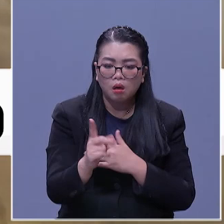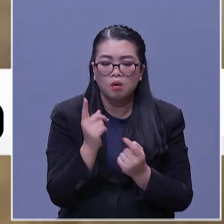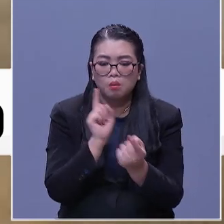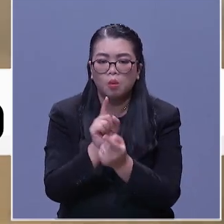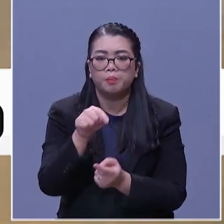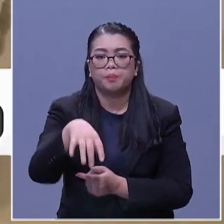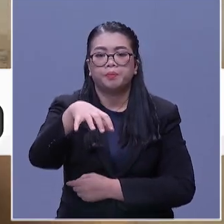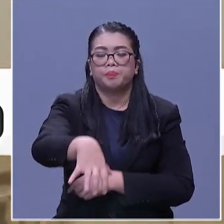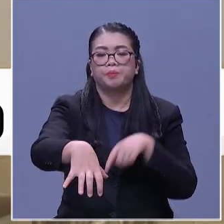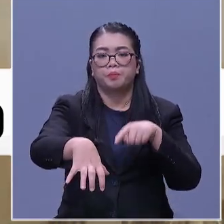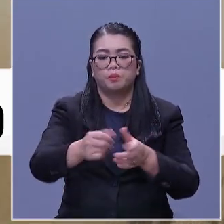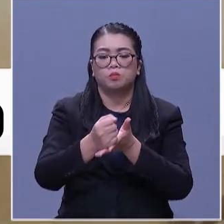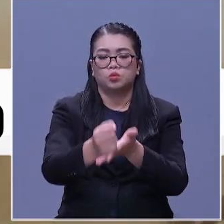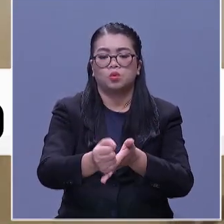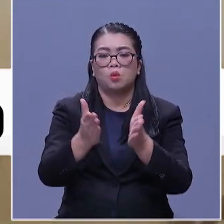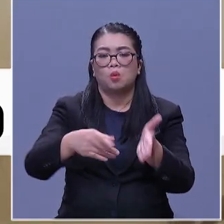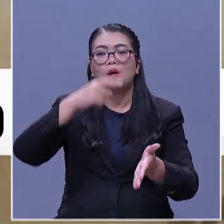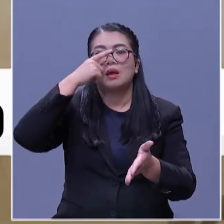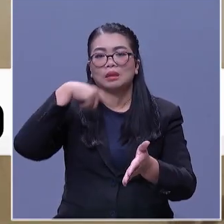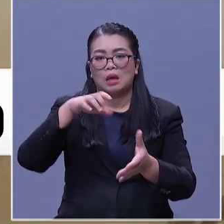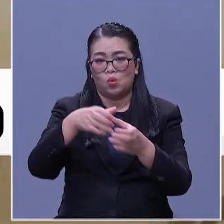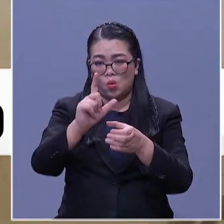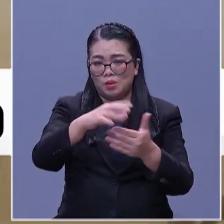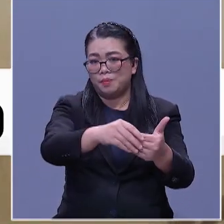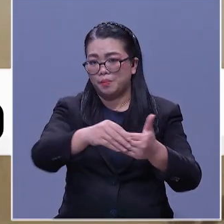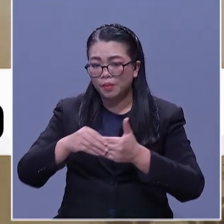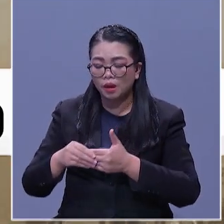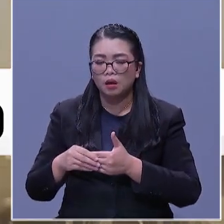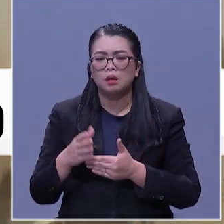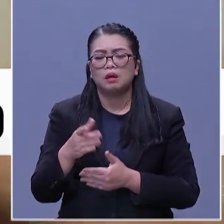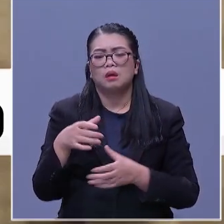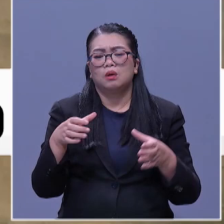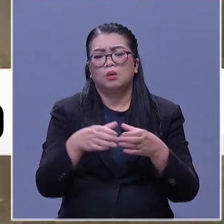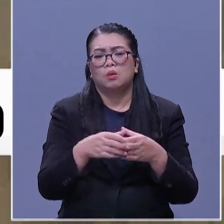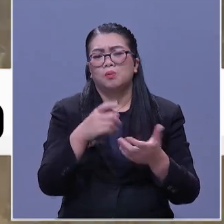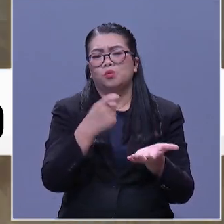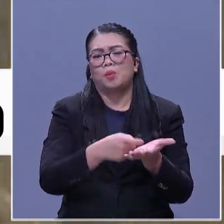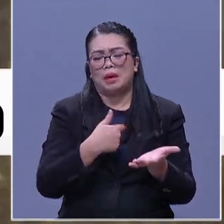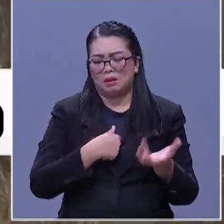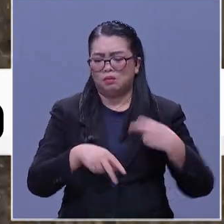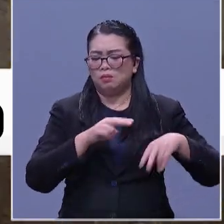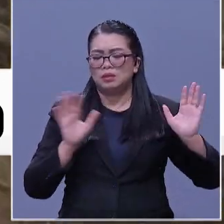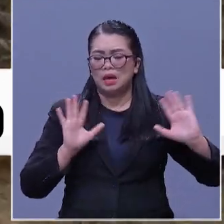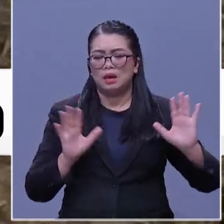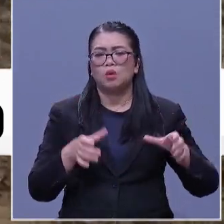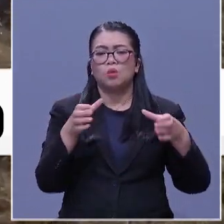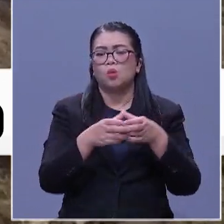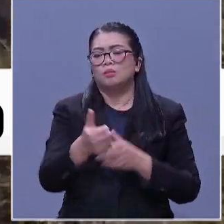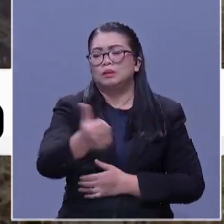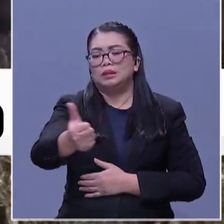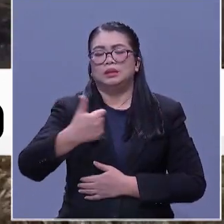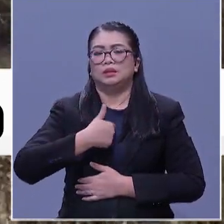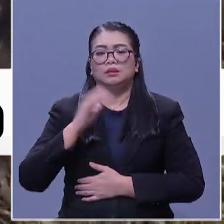สนวนกาซ่าแล้วก็ไปช่วยเหลือตัวประกันกลุ่มนึงออกมาได้ฮามาสบอกว่านี่ไม่ใช่ตัวประกันที่เขาควบคุมเป็นกลุ่มอื่น